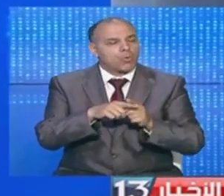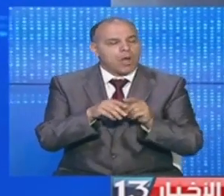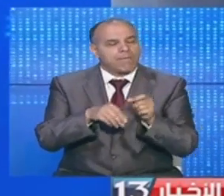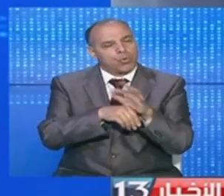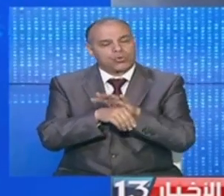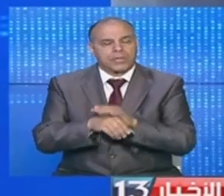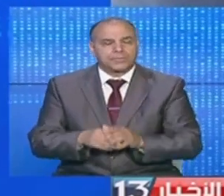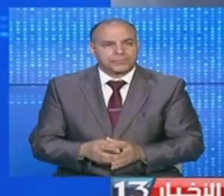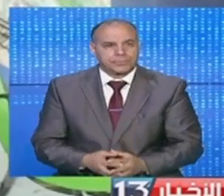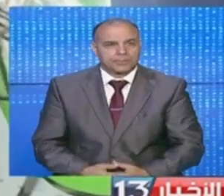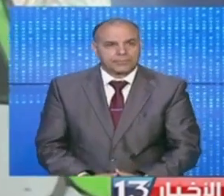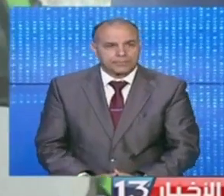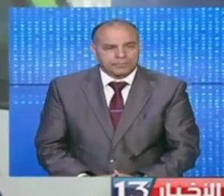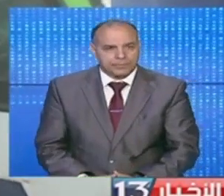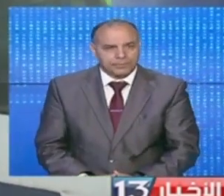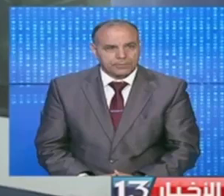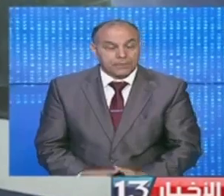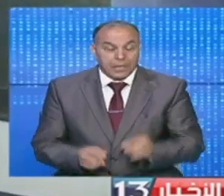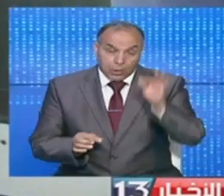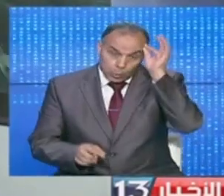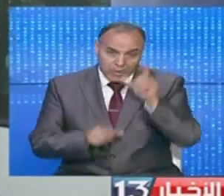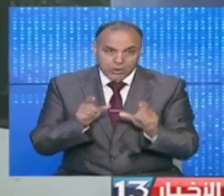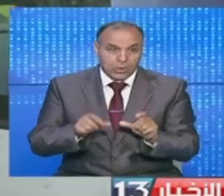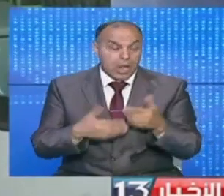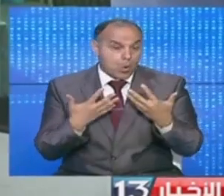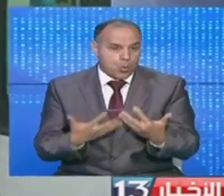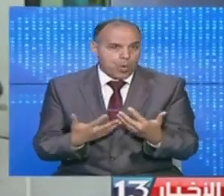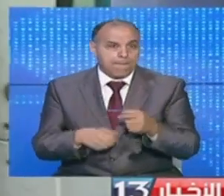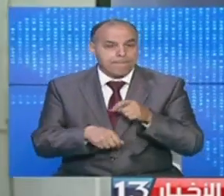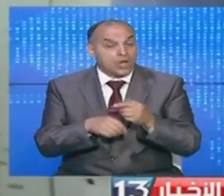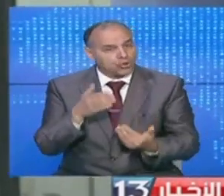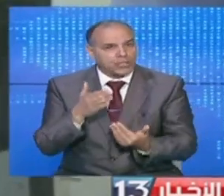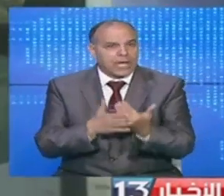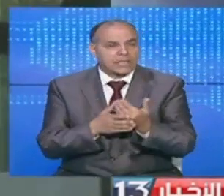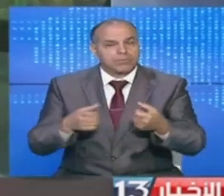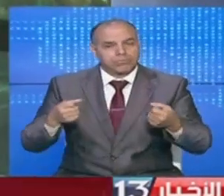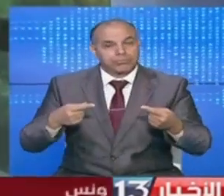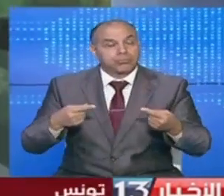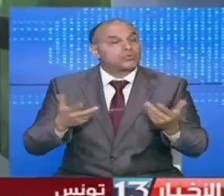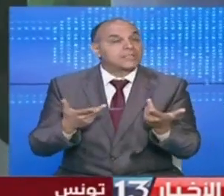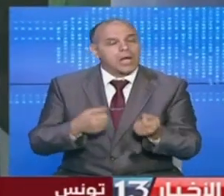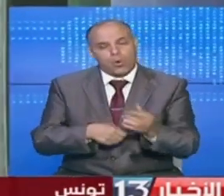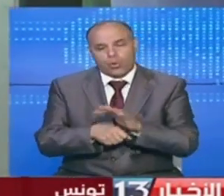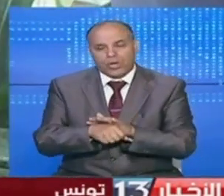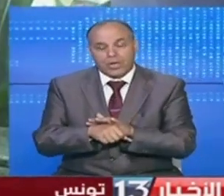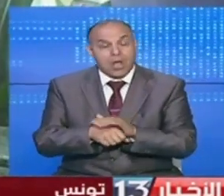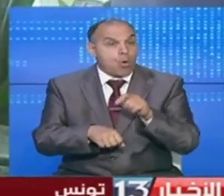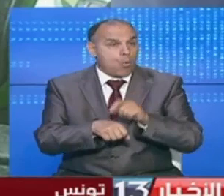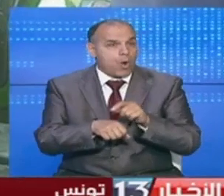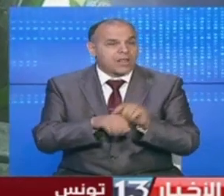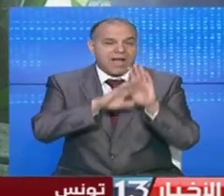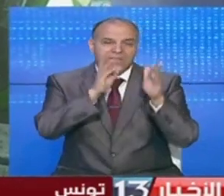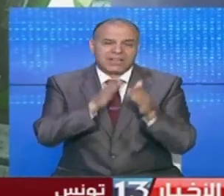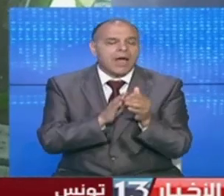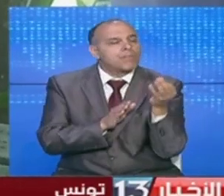فيروس كورونا. يخوض التونسيون بدءا من اليوم مرحلة جديدة في حربهم ضد فيروس كورونا، هي مرحلة الحجر